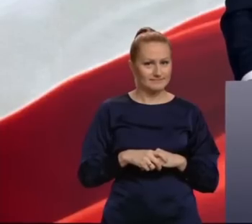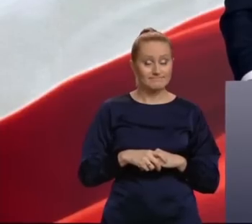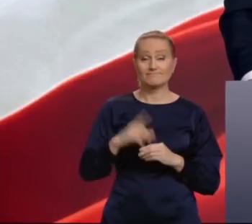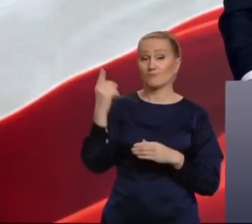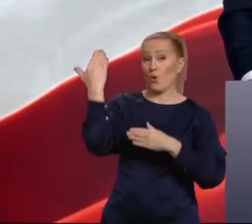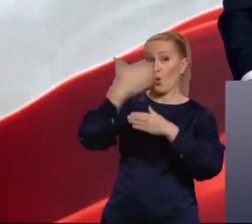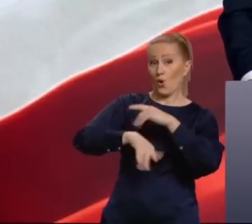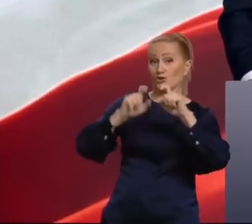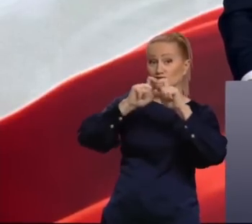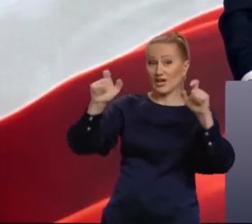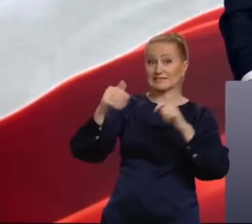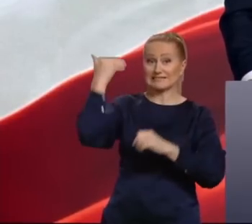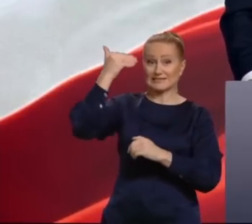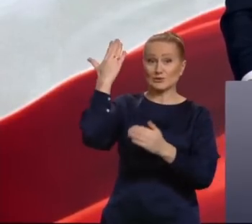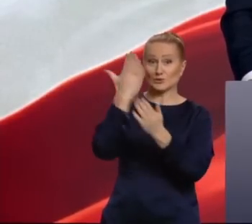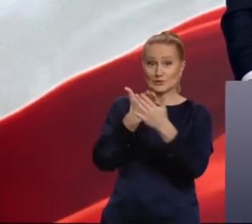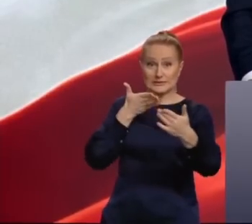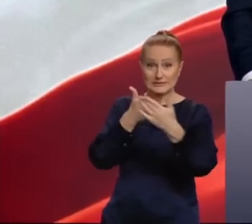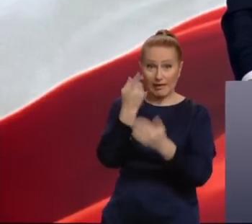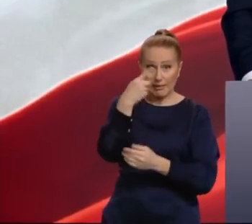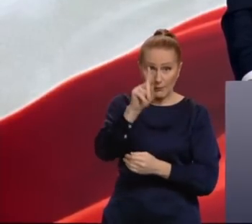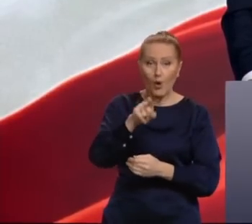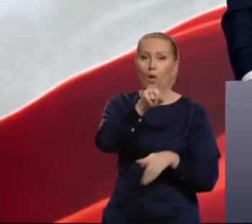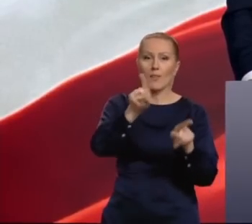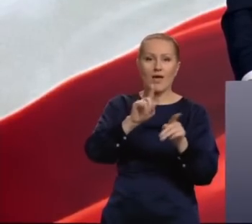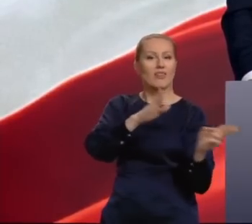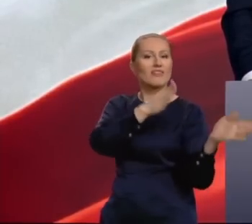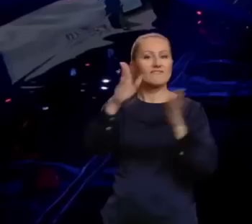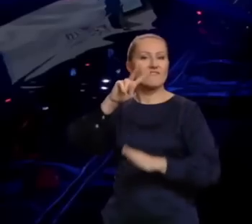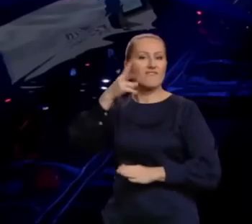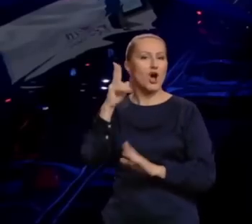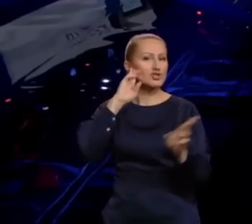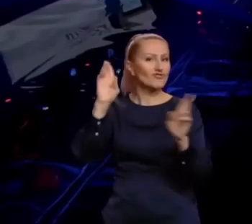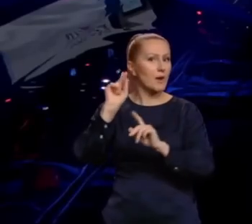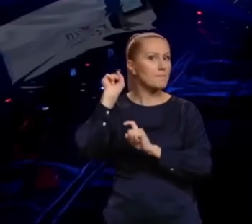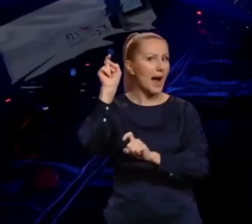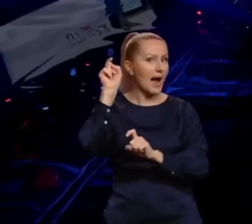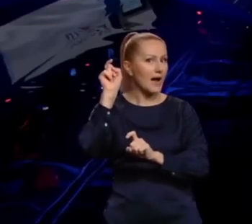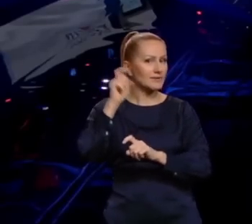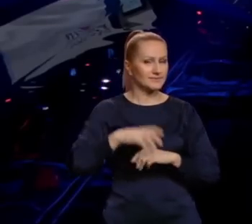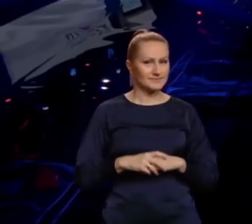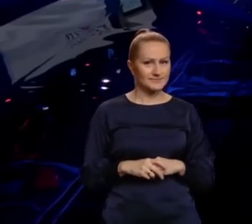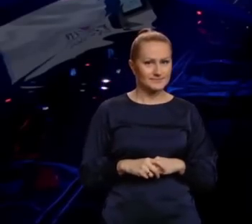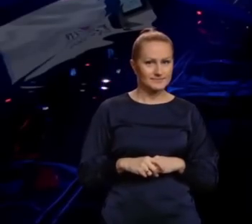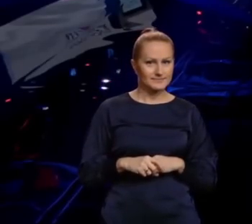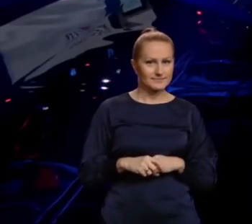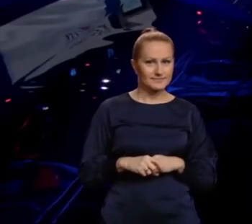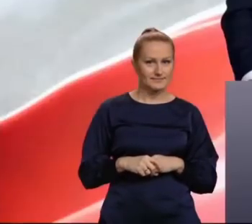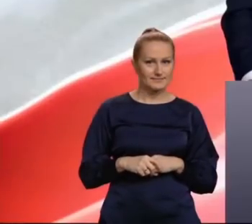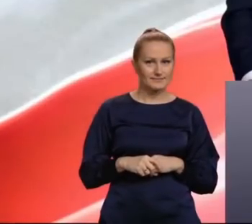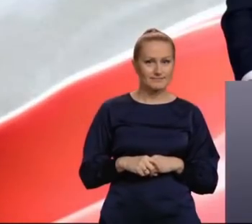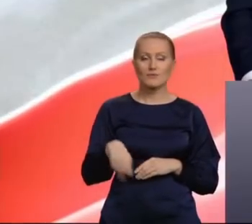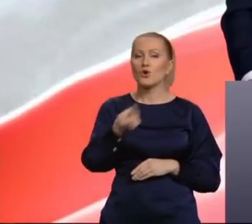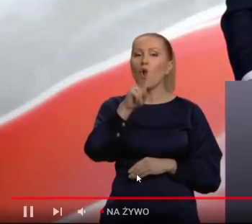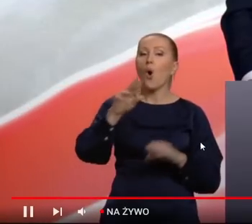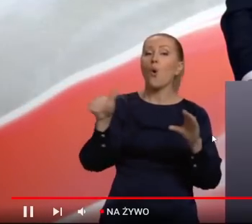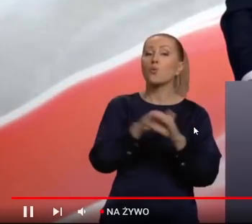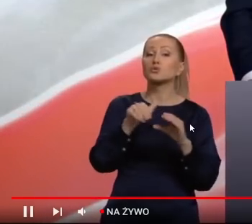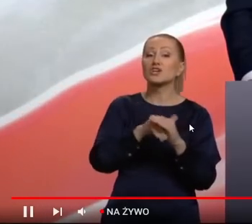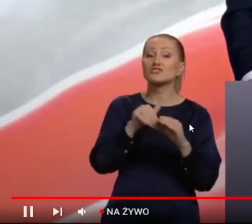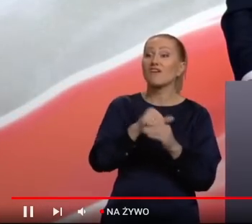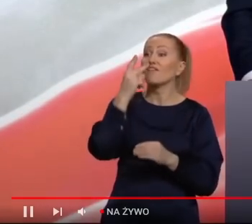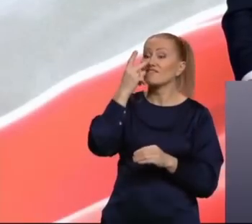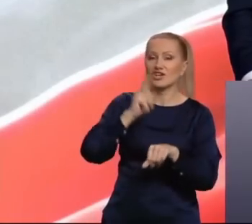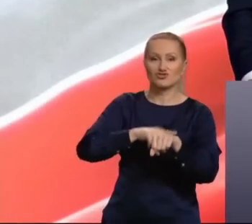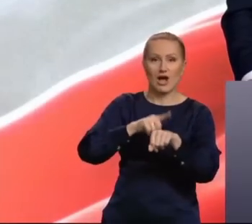Koniec czasu wypowiedzi sygnalizowany jest następnym efektem dźwiękowym. Czemu ta baba z lewej tak rapuje? Uczestnicy widzą upływający ona?